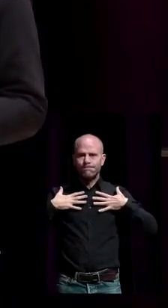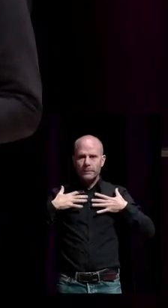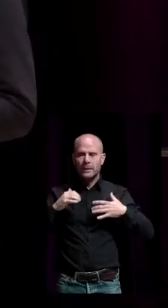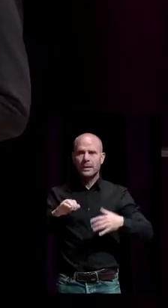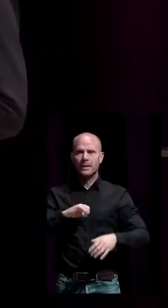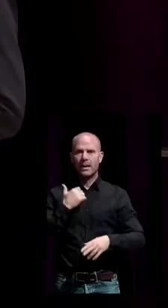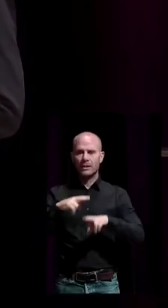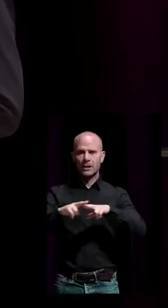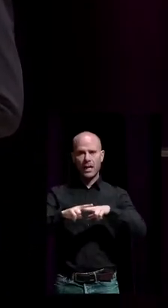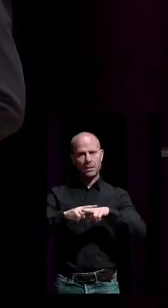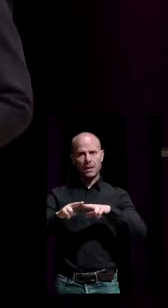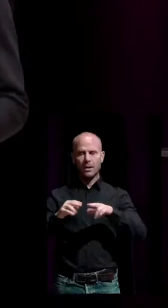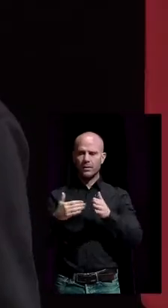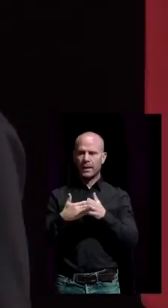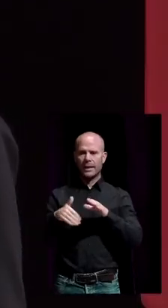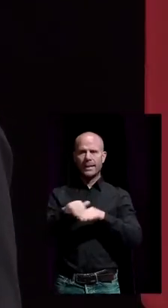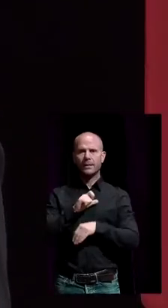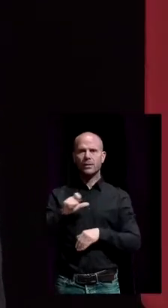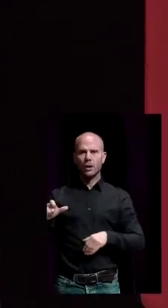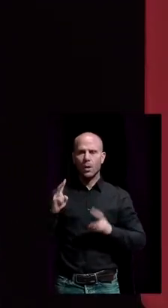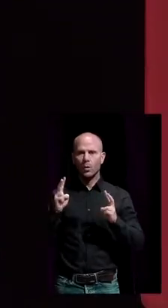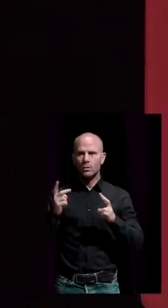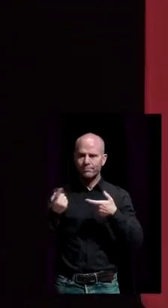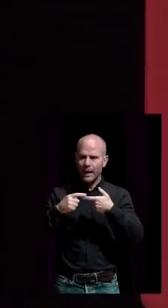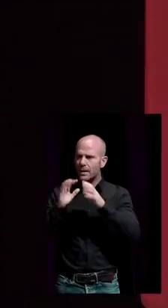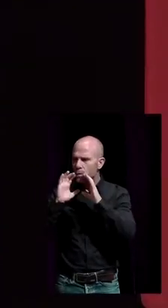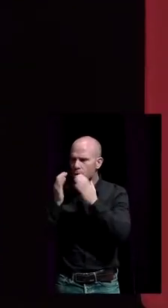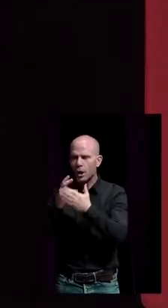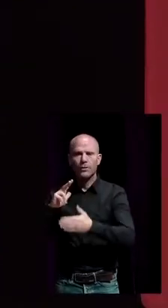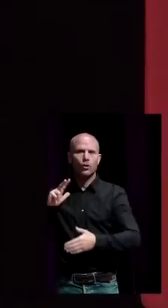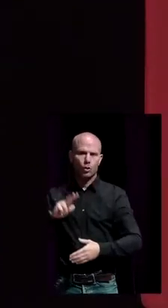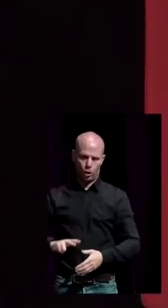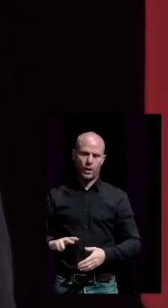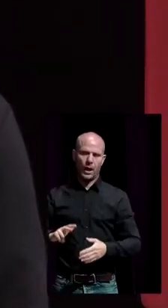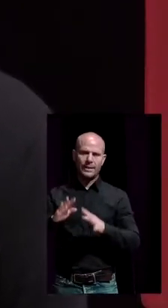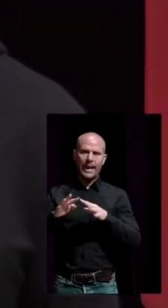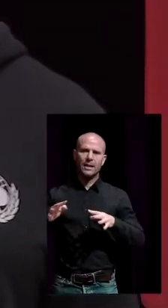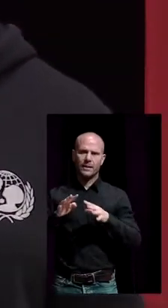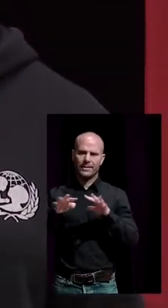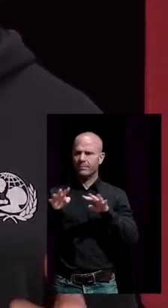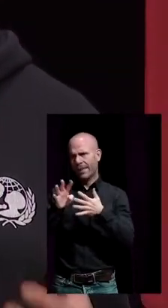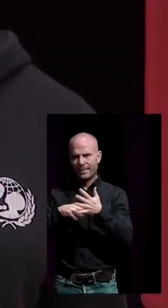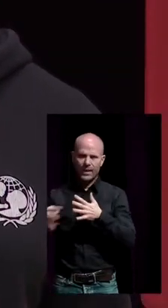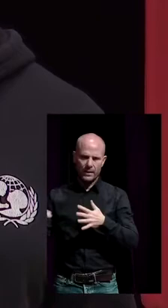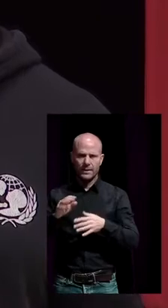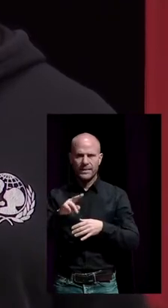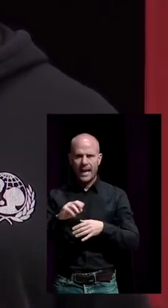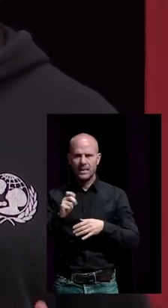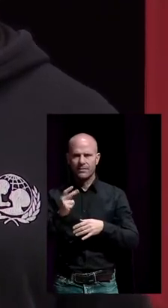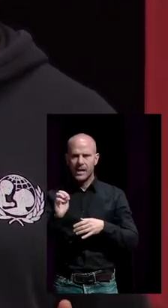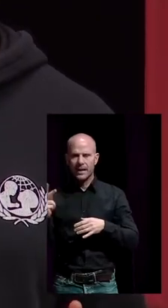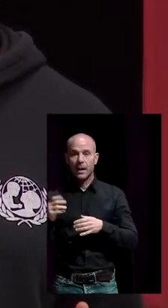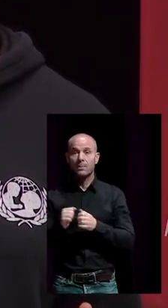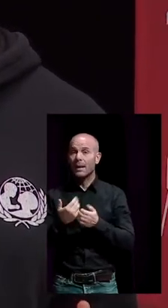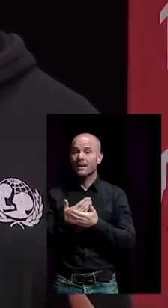självkänsla till de som håller på och just det här sociala, trygga nätverket. Mm. Men det är ju inte alltid så. Nej. Och